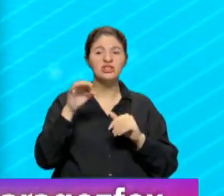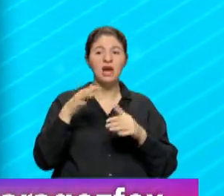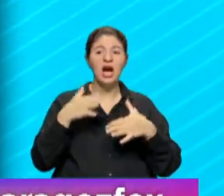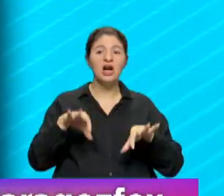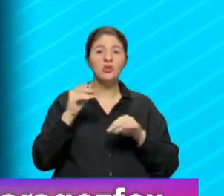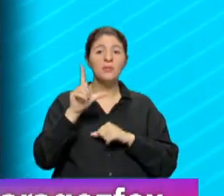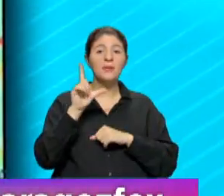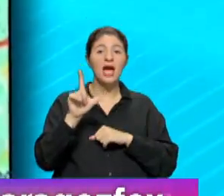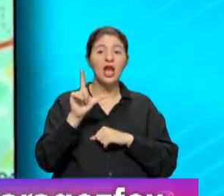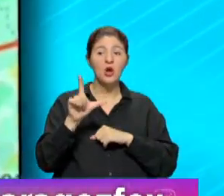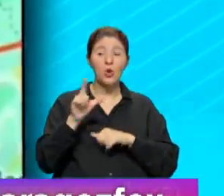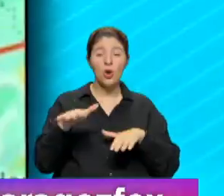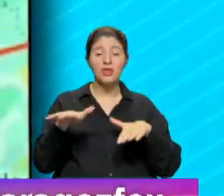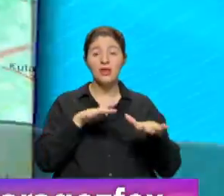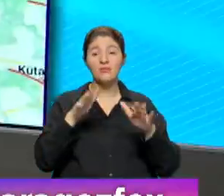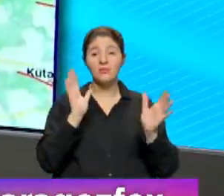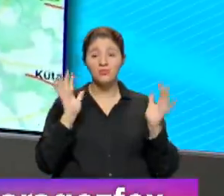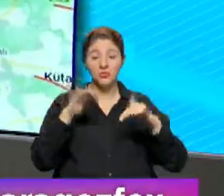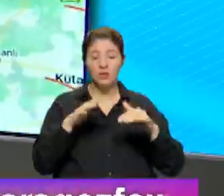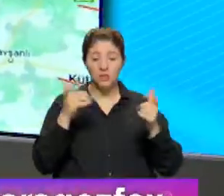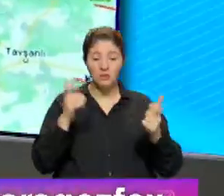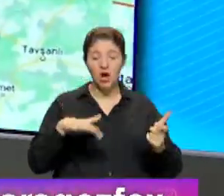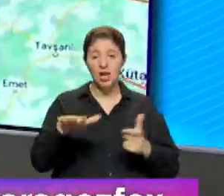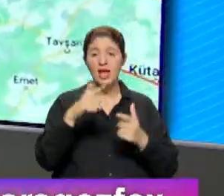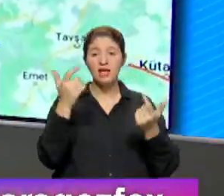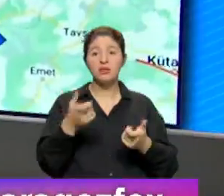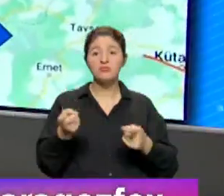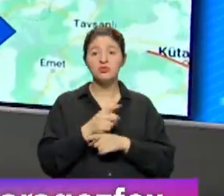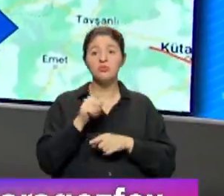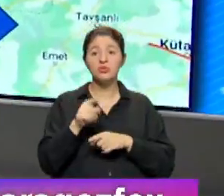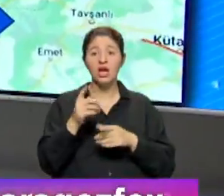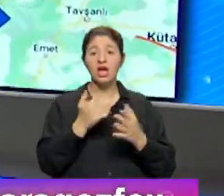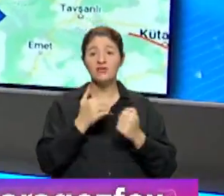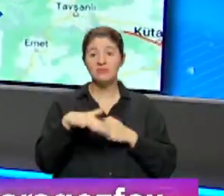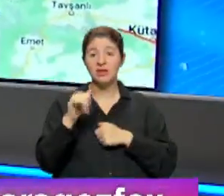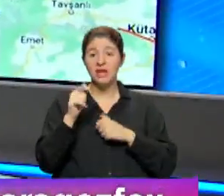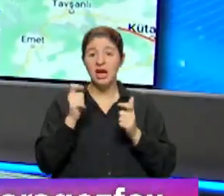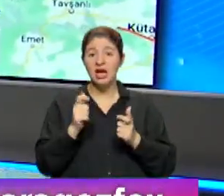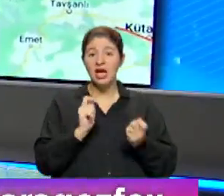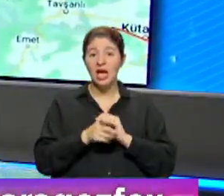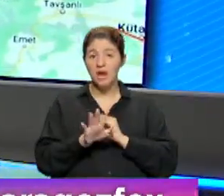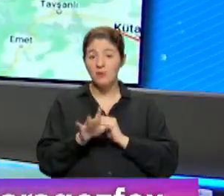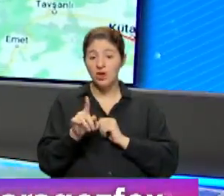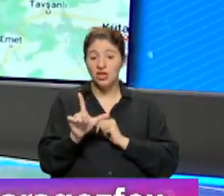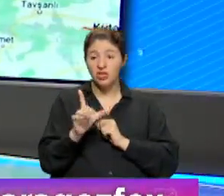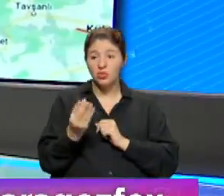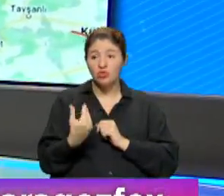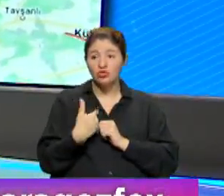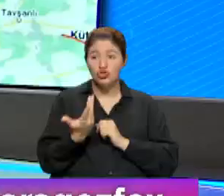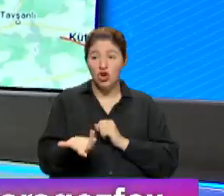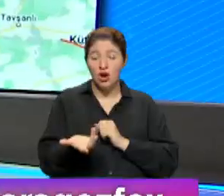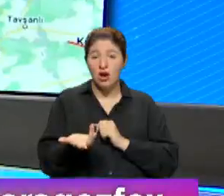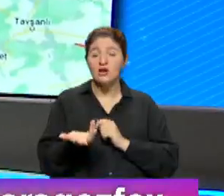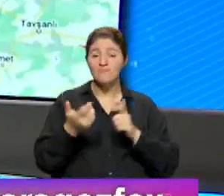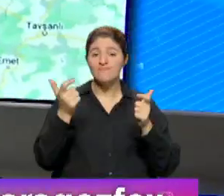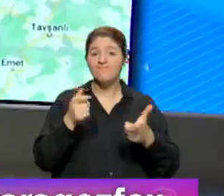hazır olmamız gerekiyor deprem toplanma bölgeleri yerleri buraların alışveriş merkezi haline getirmeyin oraya ihtiyacımız olacak ve